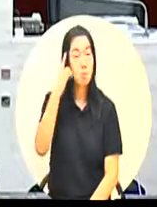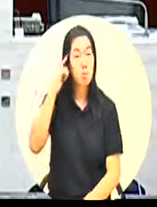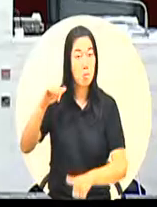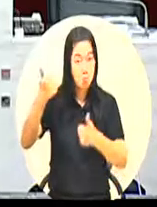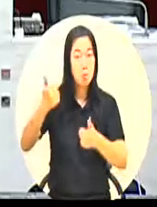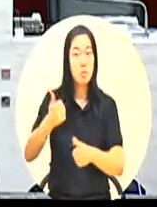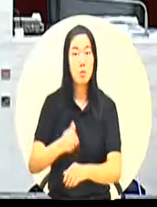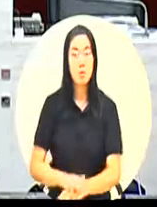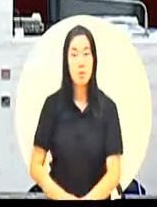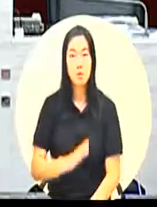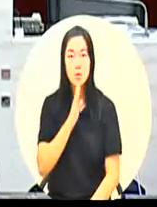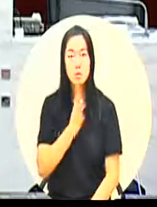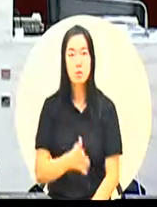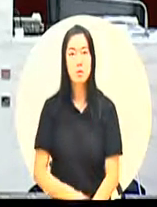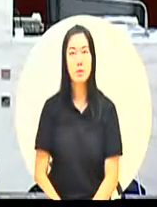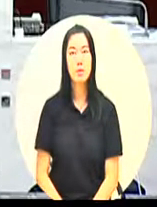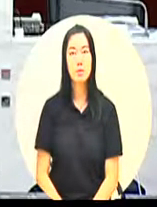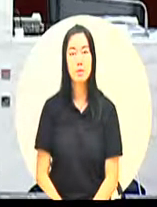对。